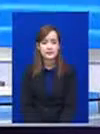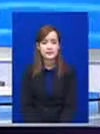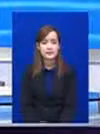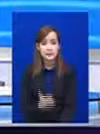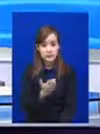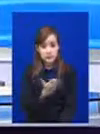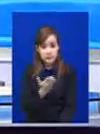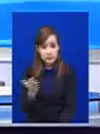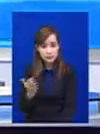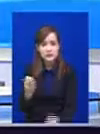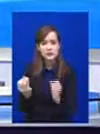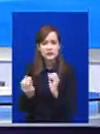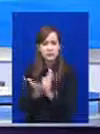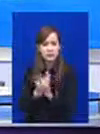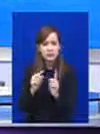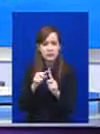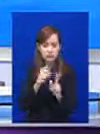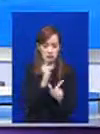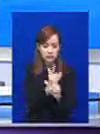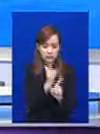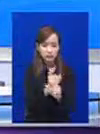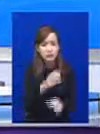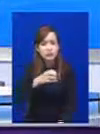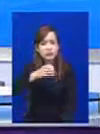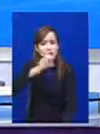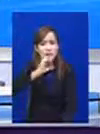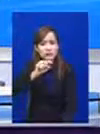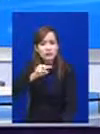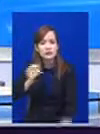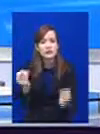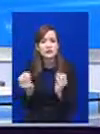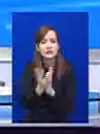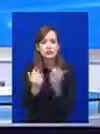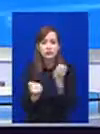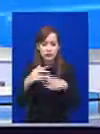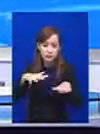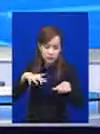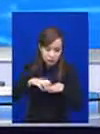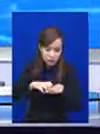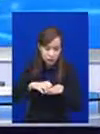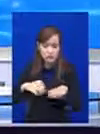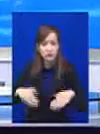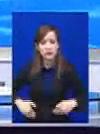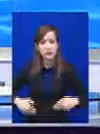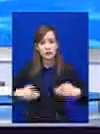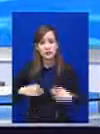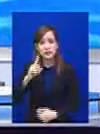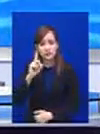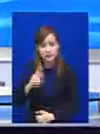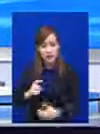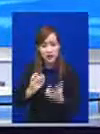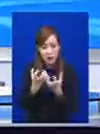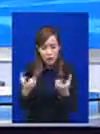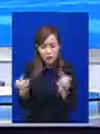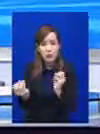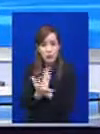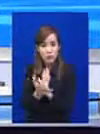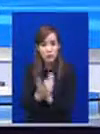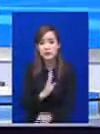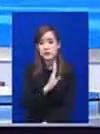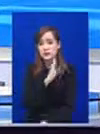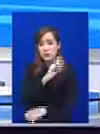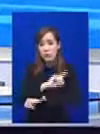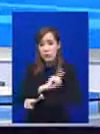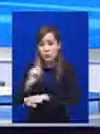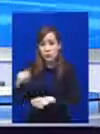คุณผู้ชมคะผลกระทบจากเครื่องดื่มแอลกอฮอล์ส่งผลกระทบให้เกิดอุบัติเหตุเสียชีวิตและเสียทรัพย์สินนะคะยิ่งถ้าหากไม่ใช่ช่วงเทศกาลสงกร